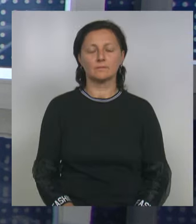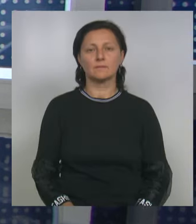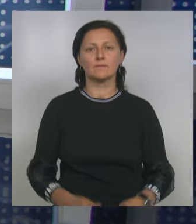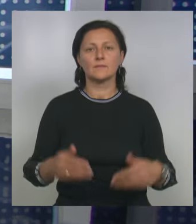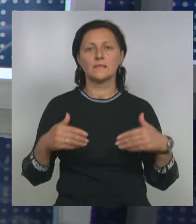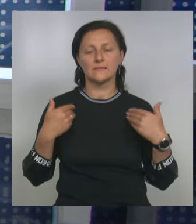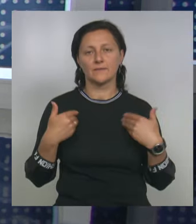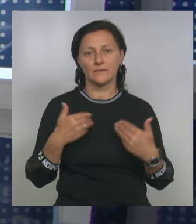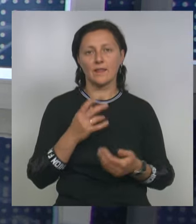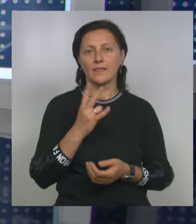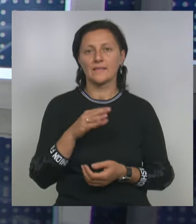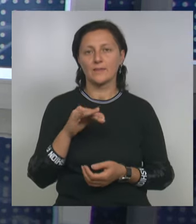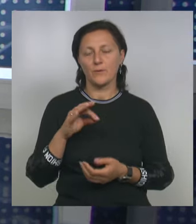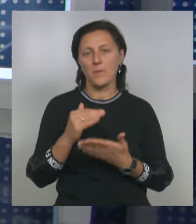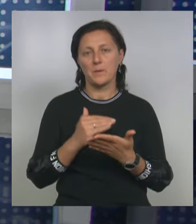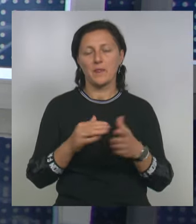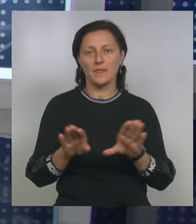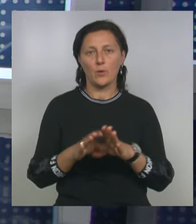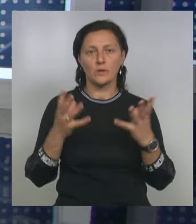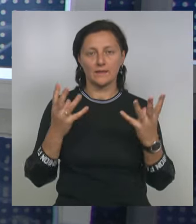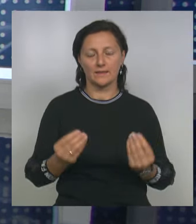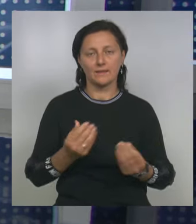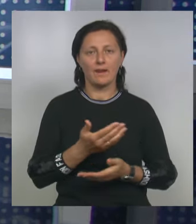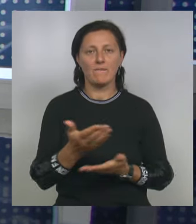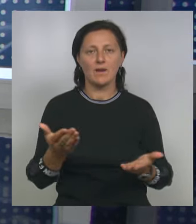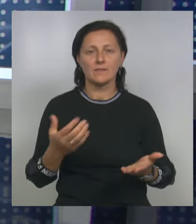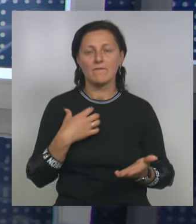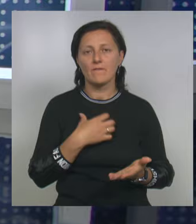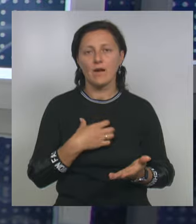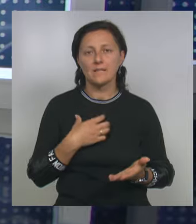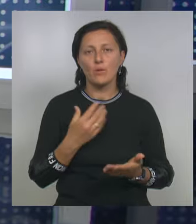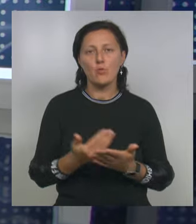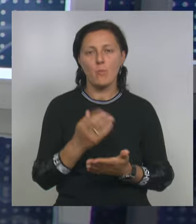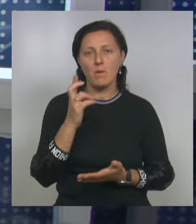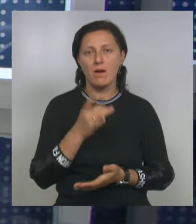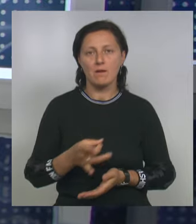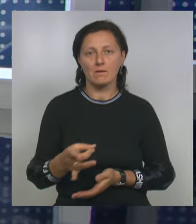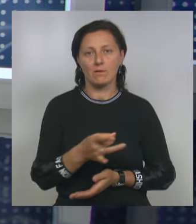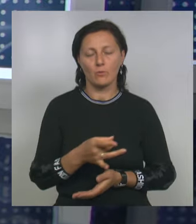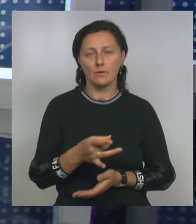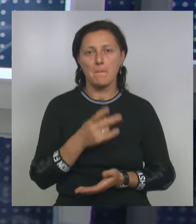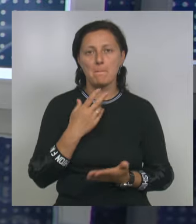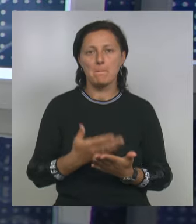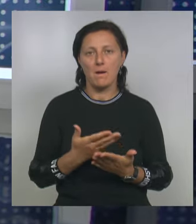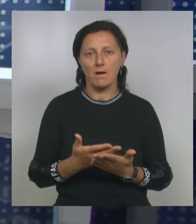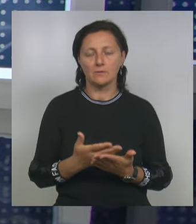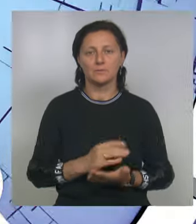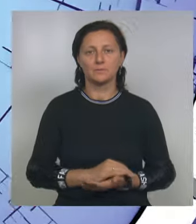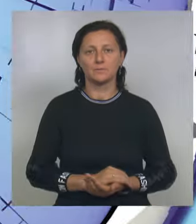Здравствуйте, в студии Наталья Титова. Это программа «Такой день». Для вас самые важные новости региона. Вот что покажем в этом